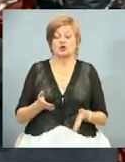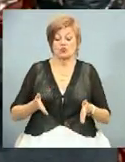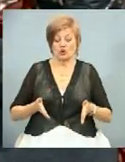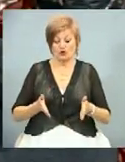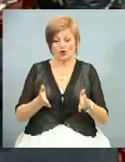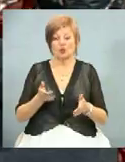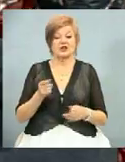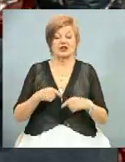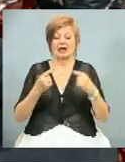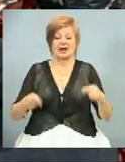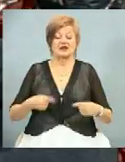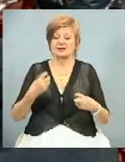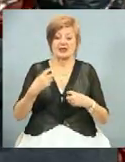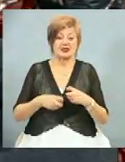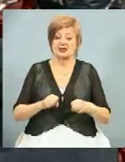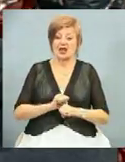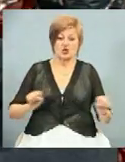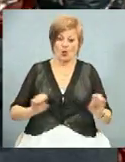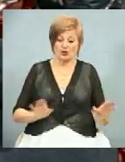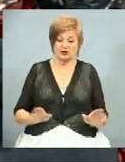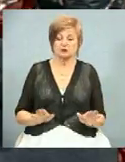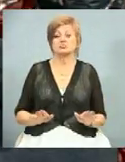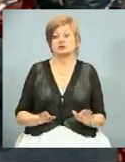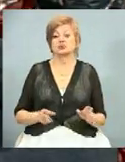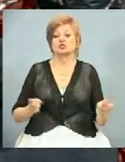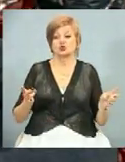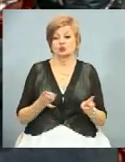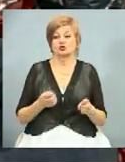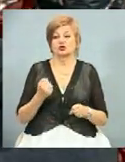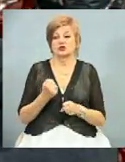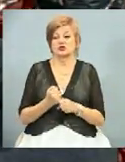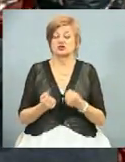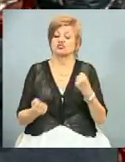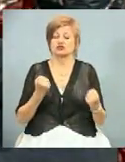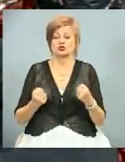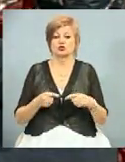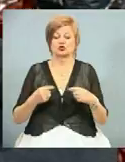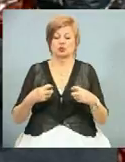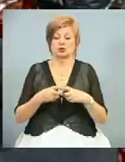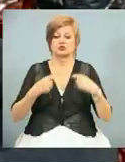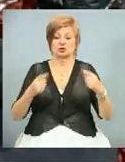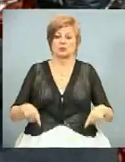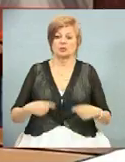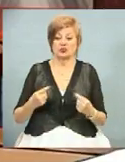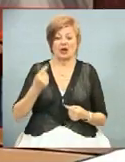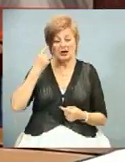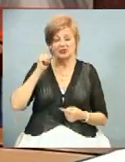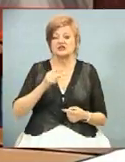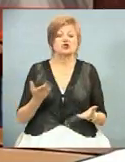і шини не лускалися, не лопалися, то треба робити міцну гуму. А з чого ж виготовляється гума, тобі відомо?